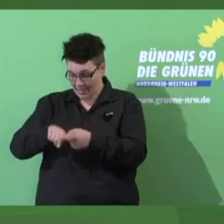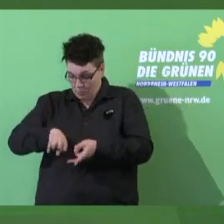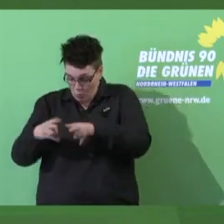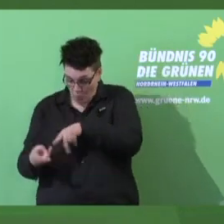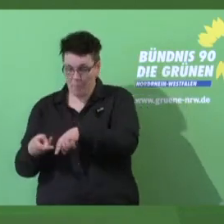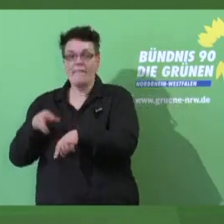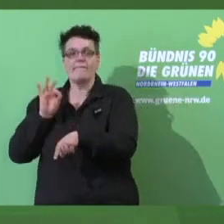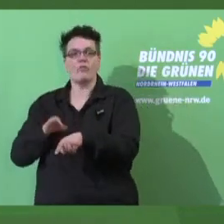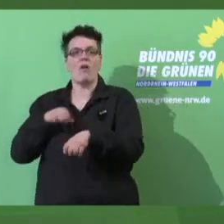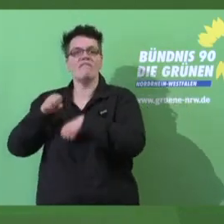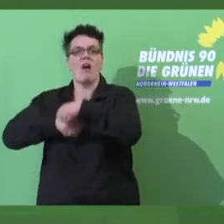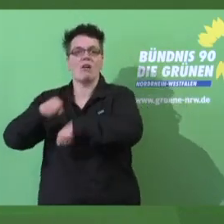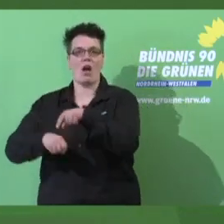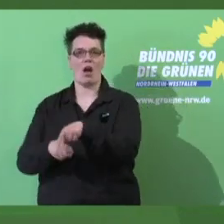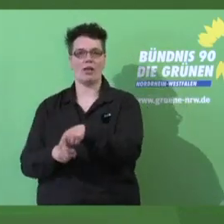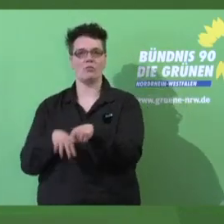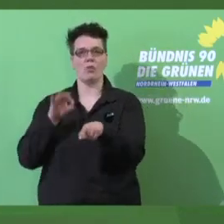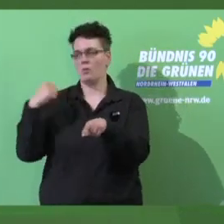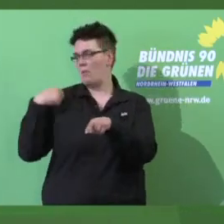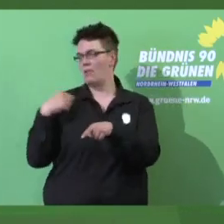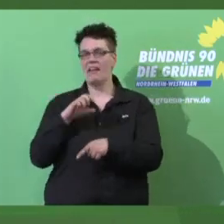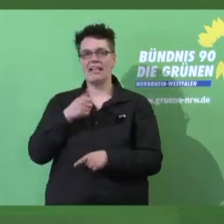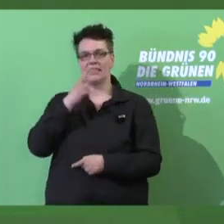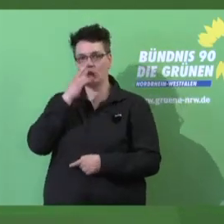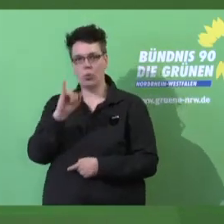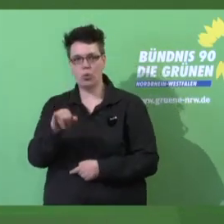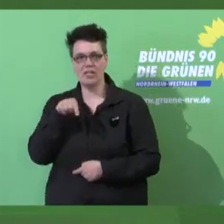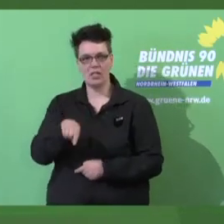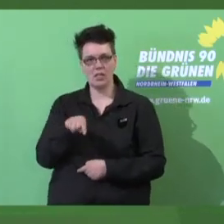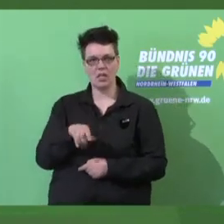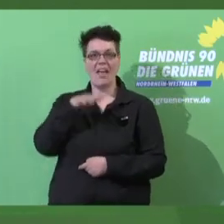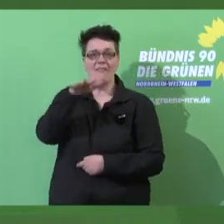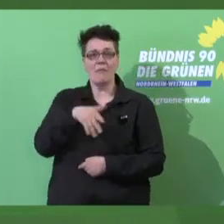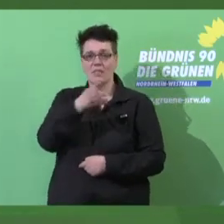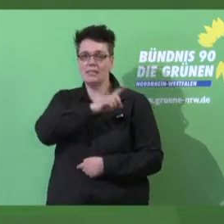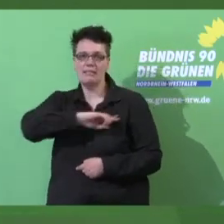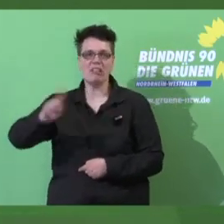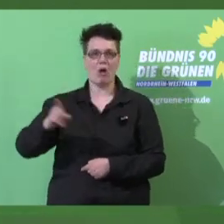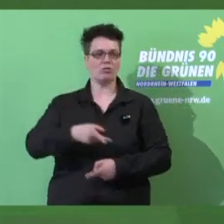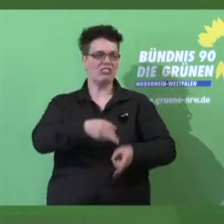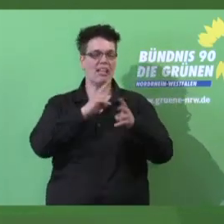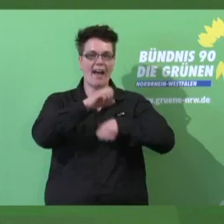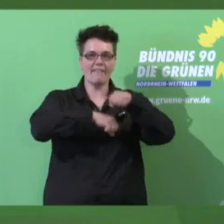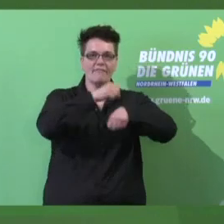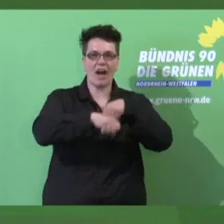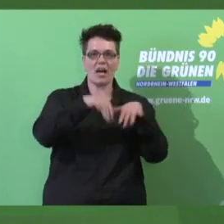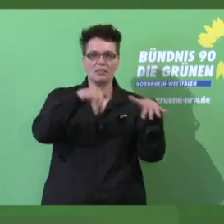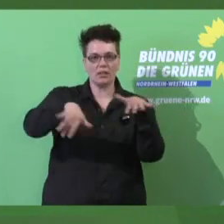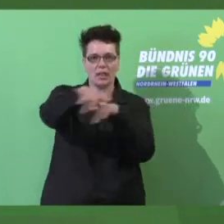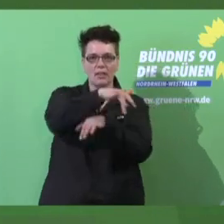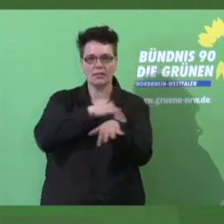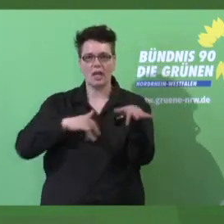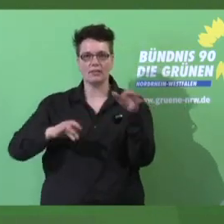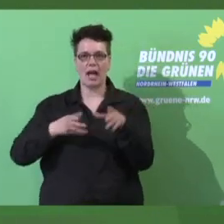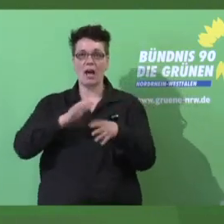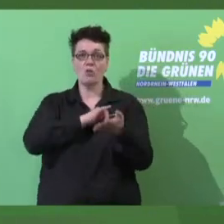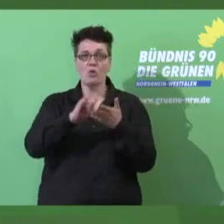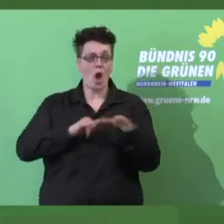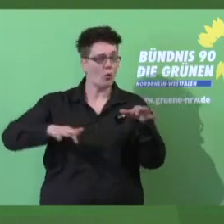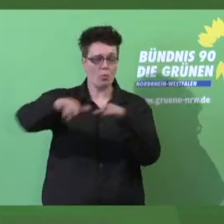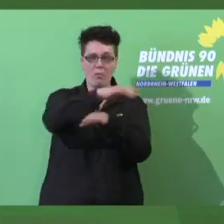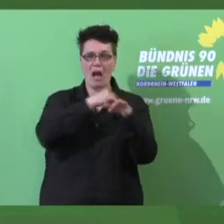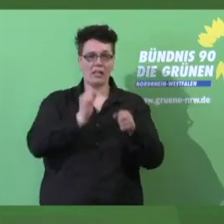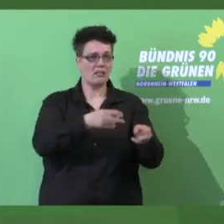an den Start gegangen mit 15.000 Leihrädern an über 400 Stationen, wo man im ganzen Stadtgebiet sich Fahrräder ausleihen kann. Und es gibt viele